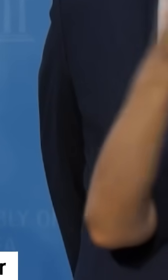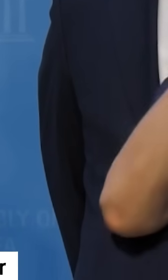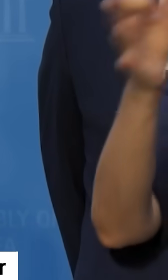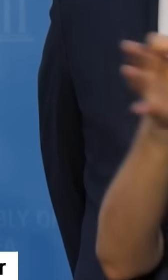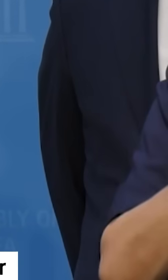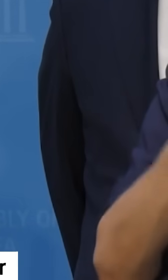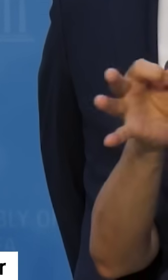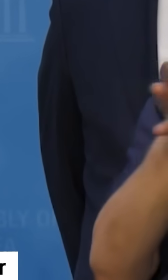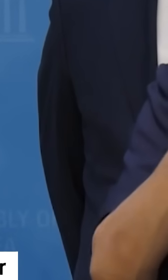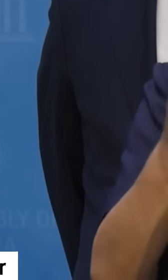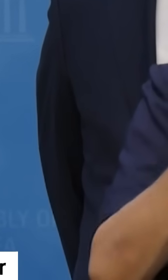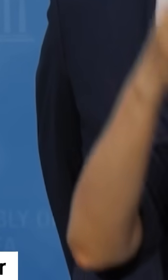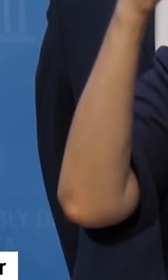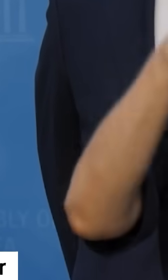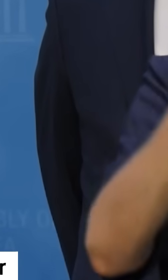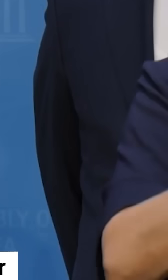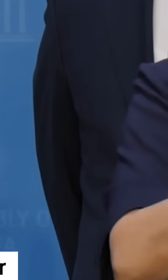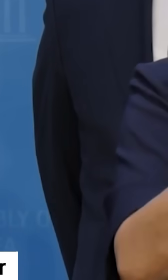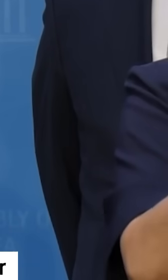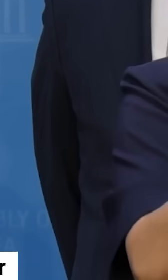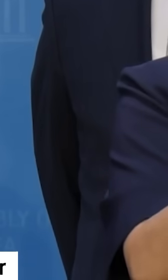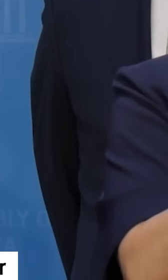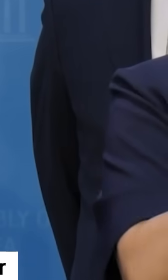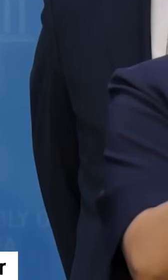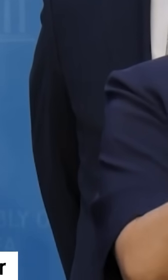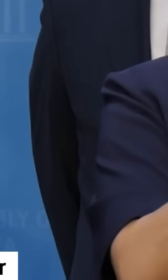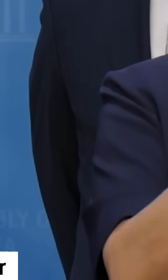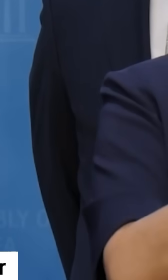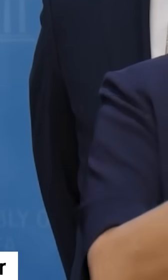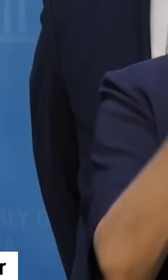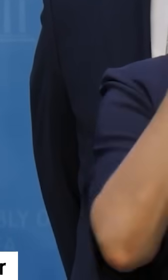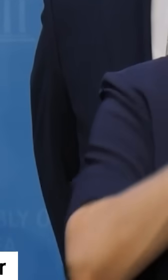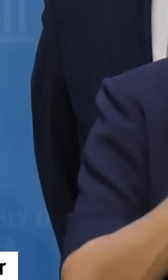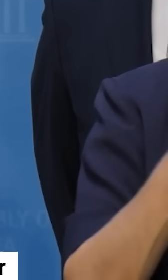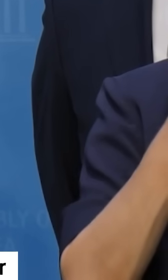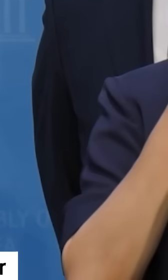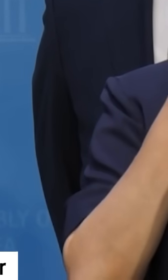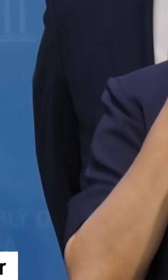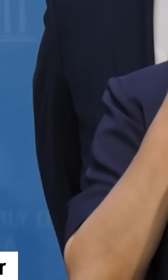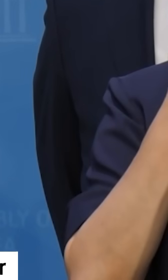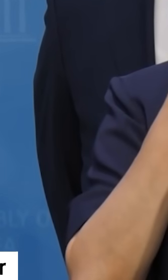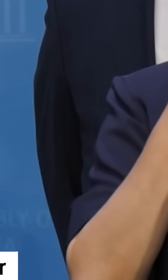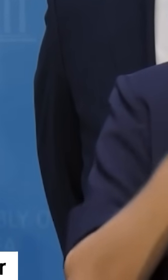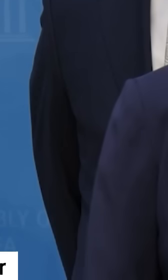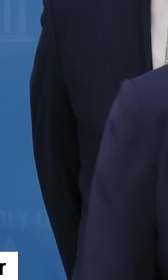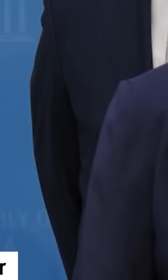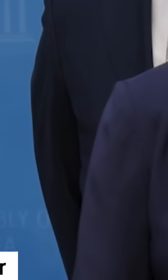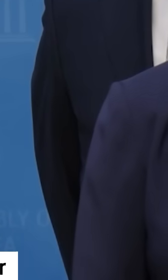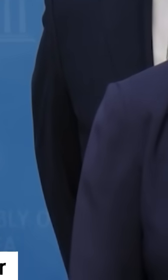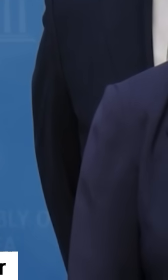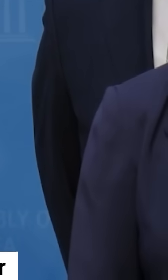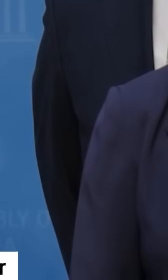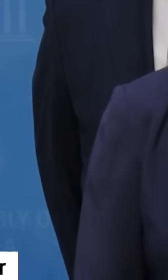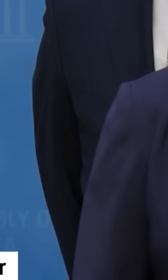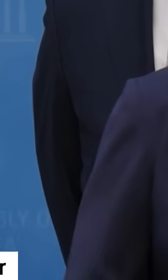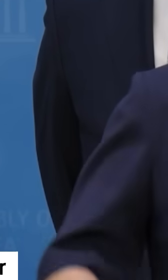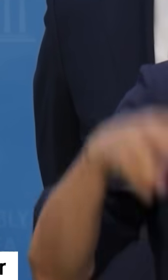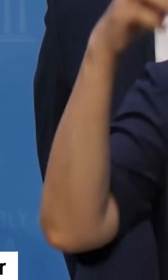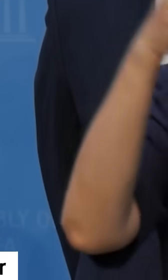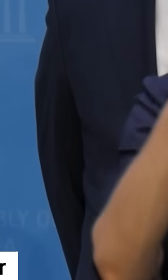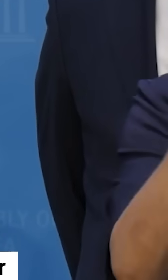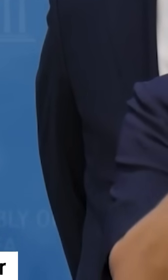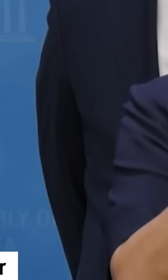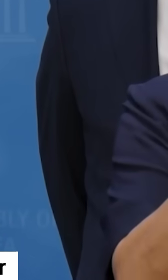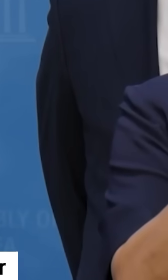뿐 전통시장 소상공인들은 별다른 효과를 받지 못하게 됩니다. 적어도 저희